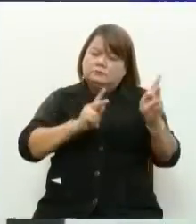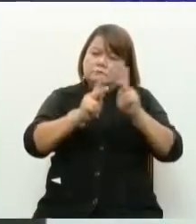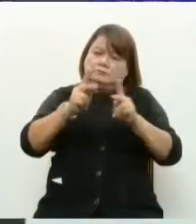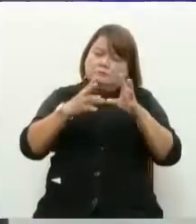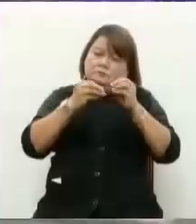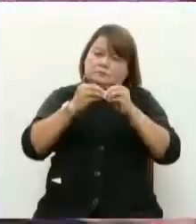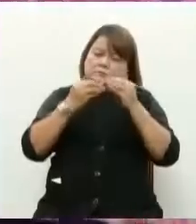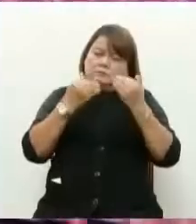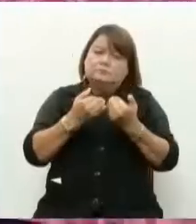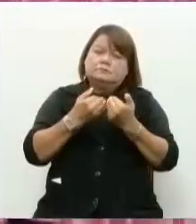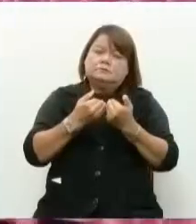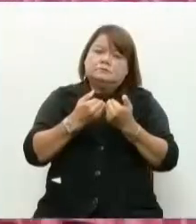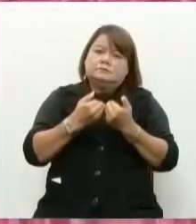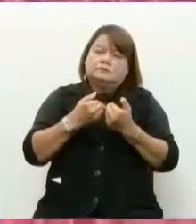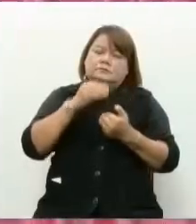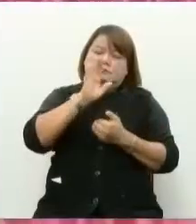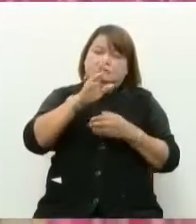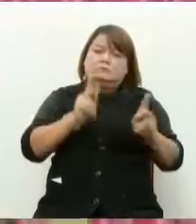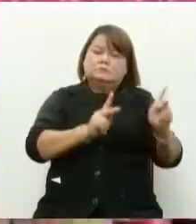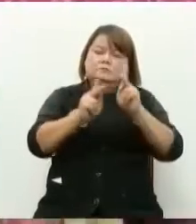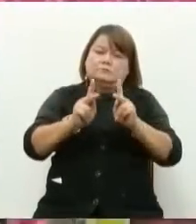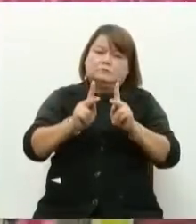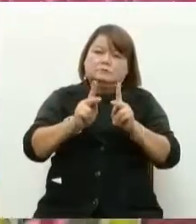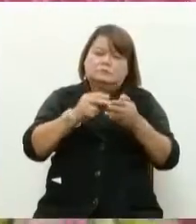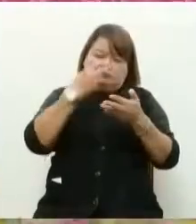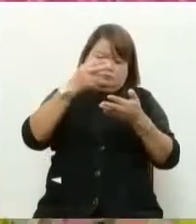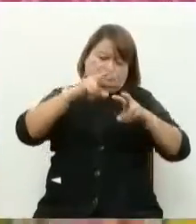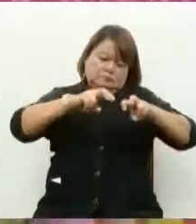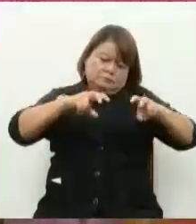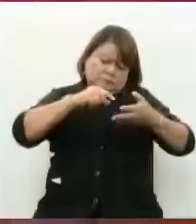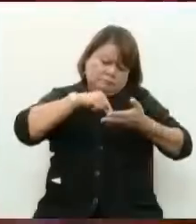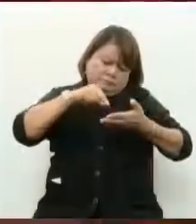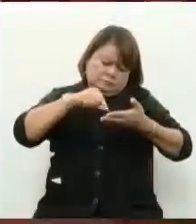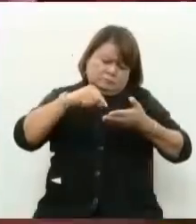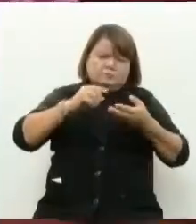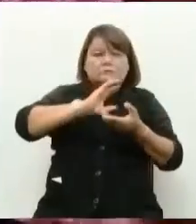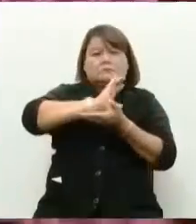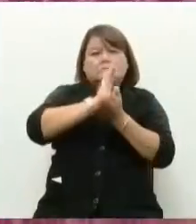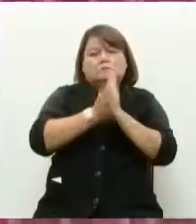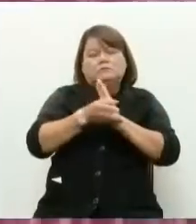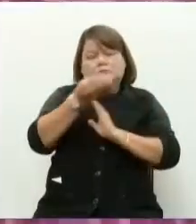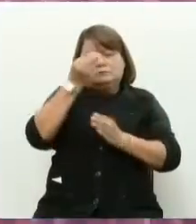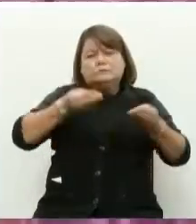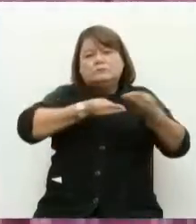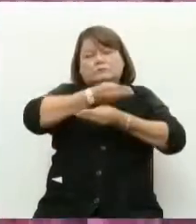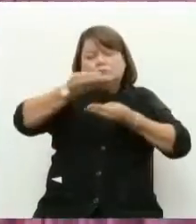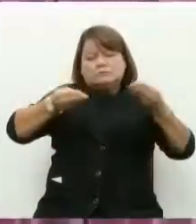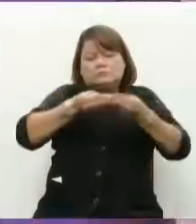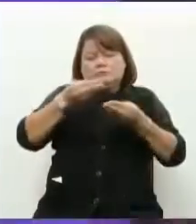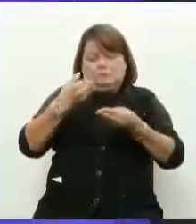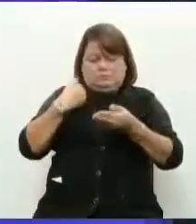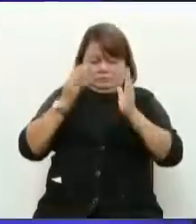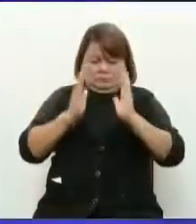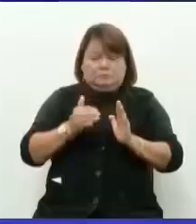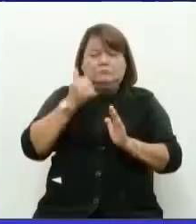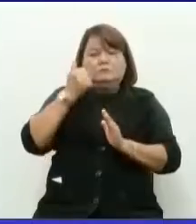ในครั้งนี้พร้อมกิจกรรมการถอดบทเรียนและแลกเปลี่ยนเรียนรู้คนคุณภาพสร้างองค์กรคุณภาพ